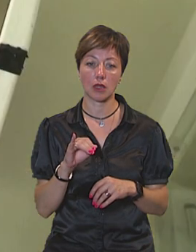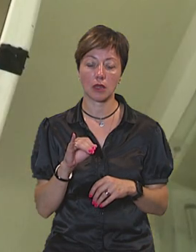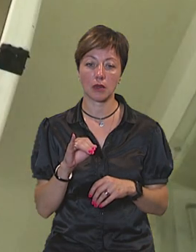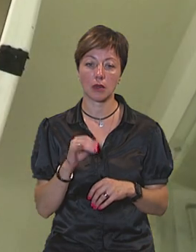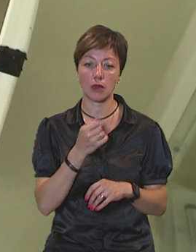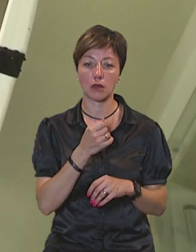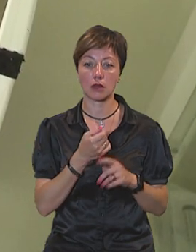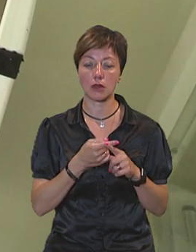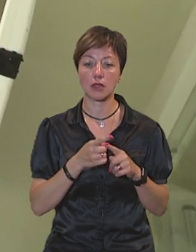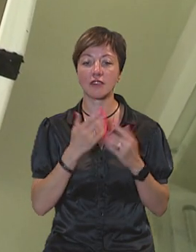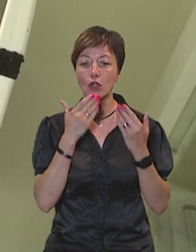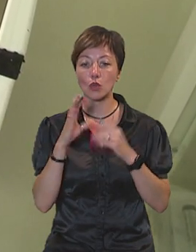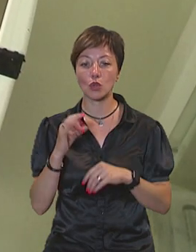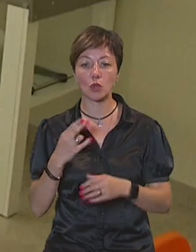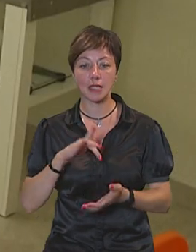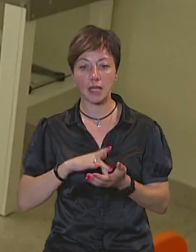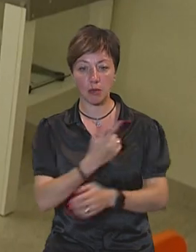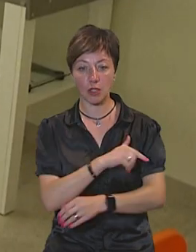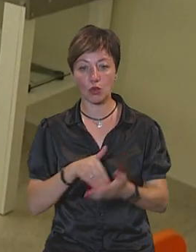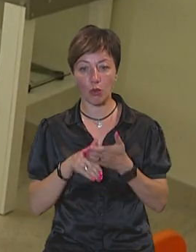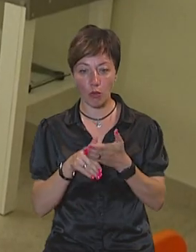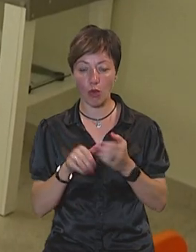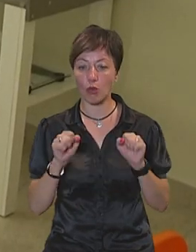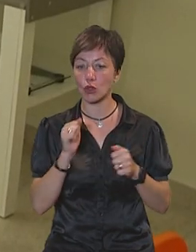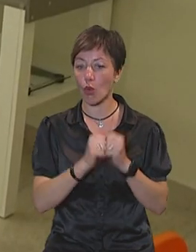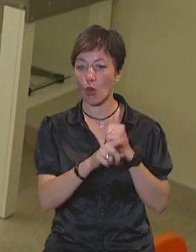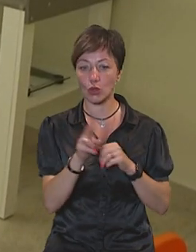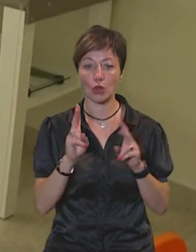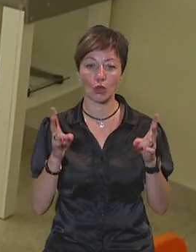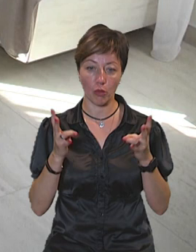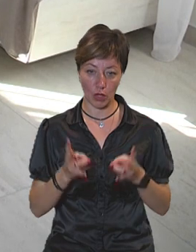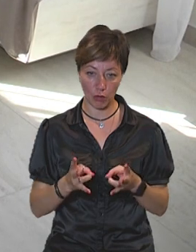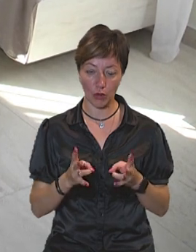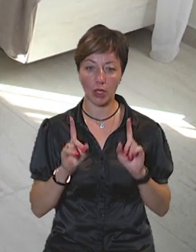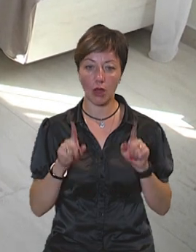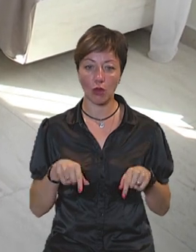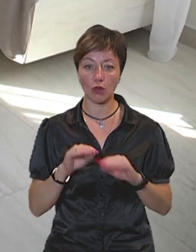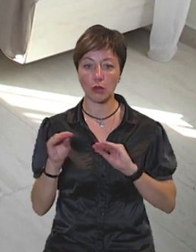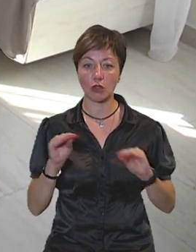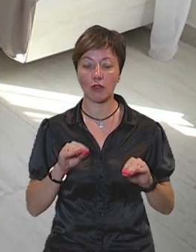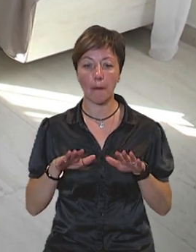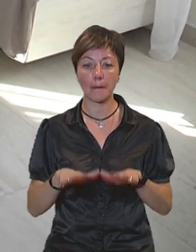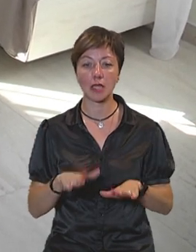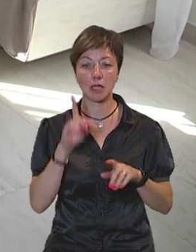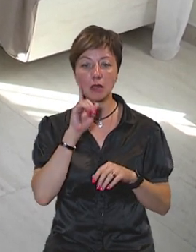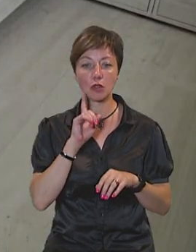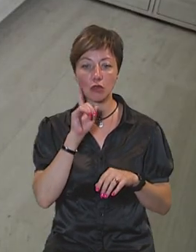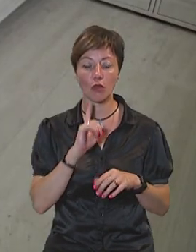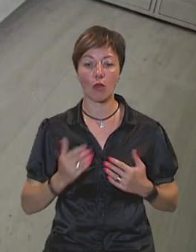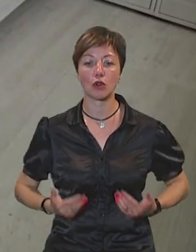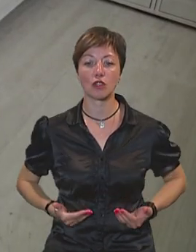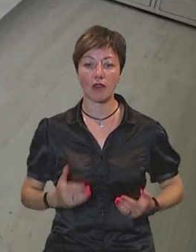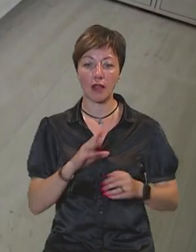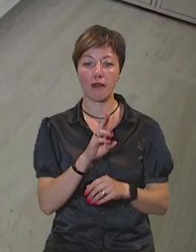тотоскопія. Звернутися до соціального центру за медичною допомогою може кожен, хто цього потребує. Також тут облаштували місця для тимчасового